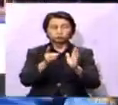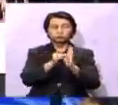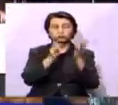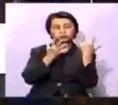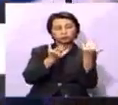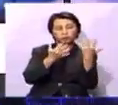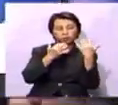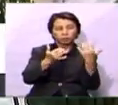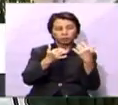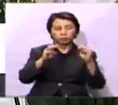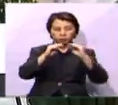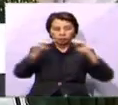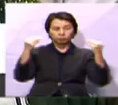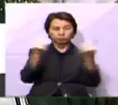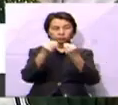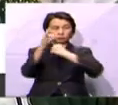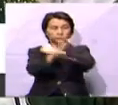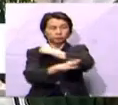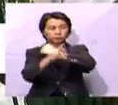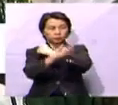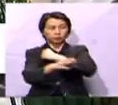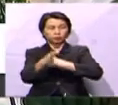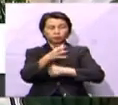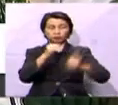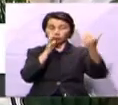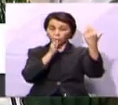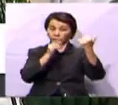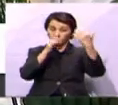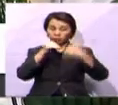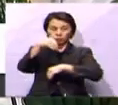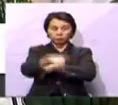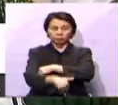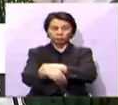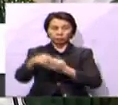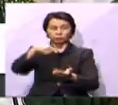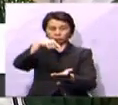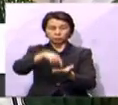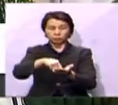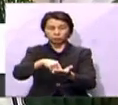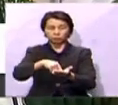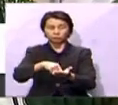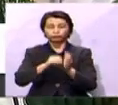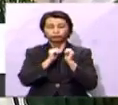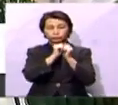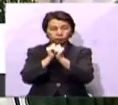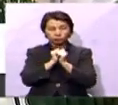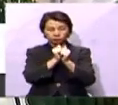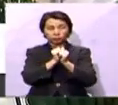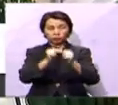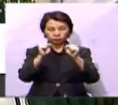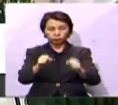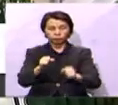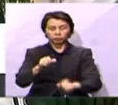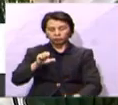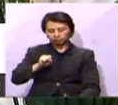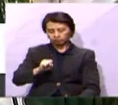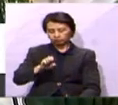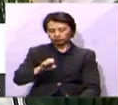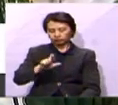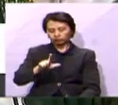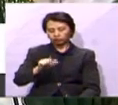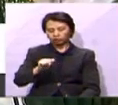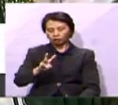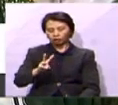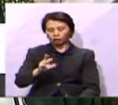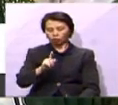dinanti-nantikan oleh masyarakat Negeri Sembilan. Dan mudah-mudahan pada malam ini bersama-sama dapat berselawat dan